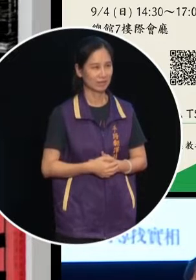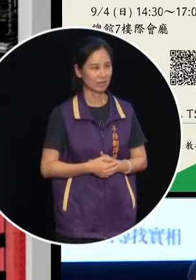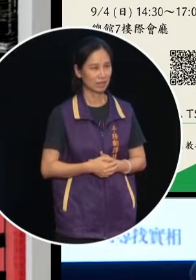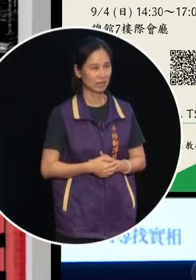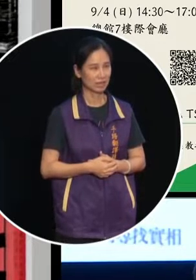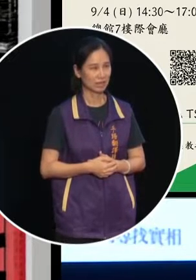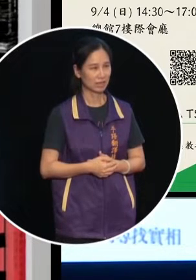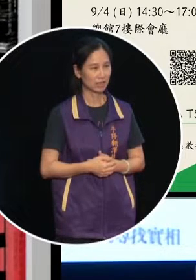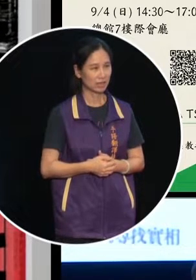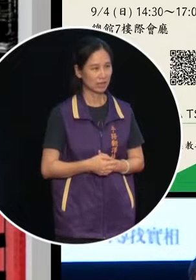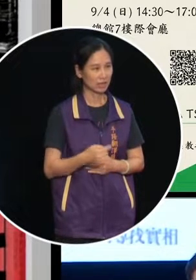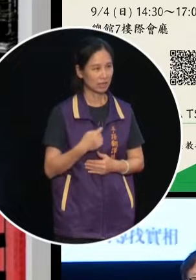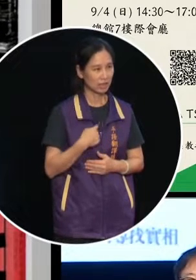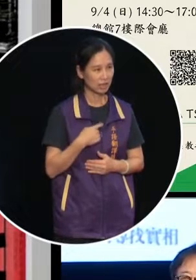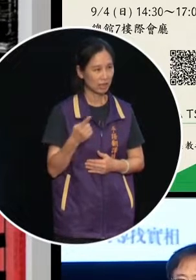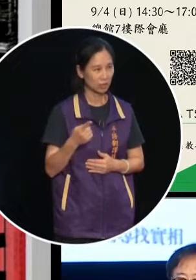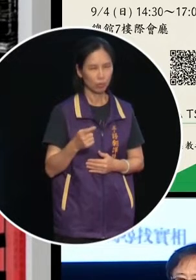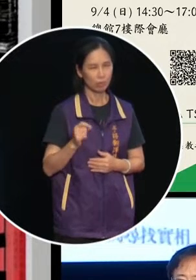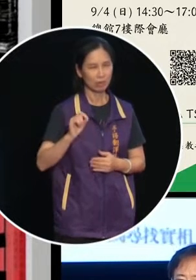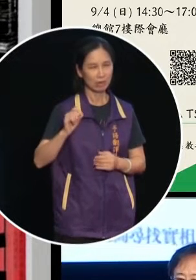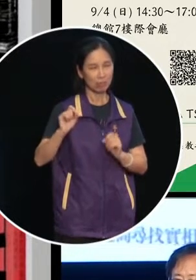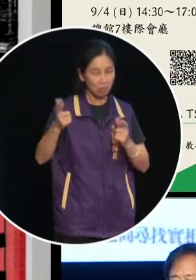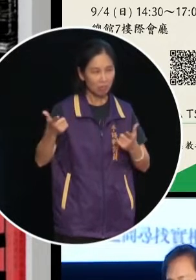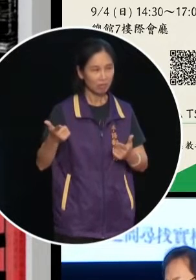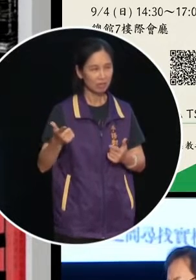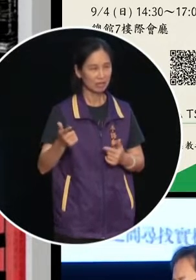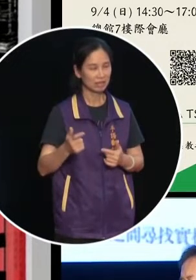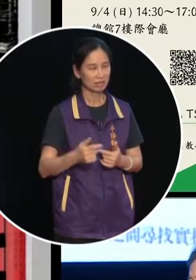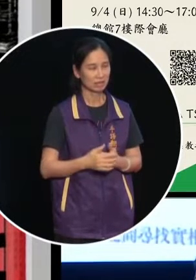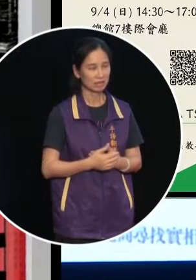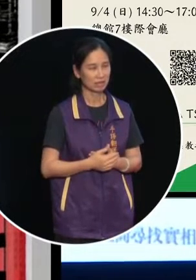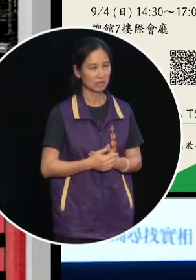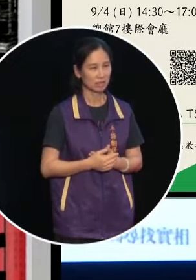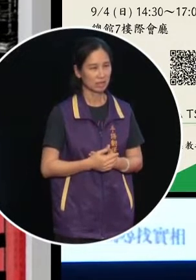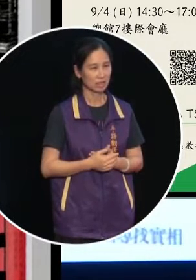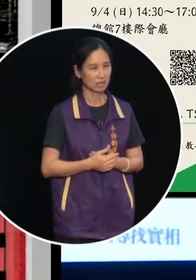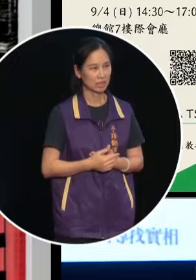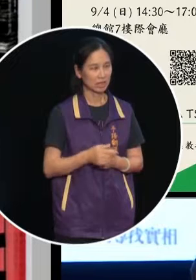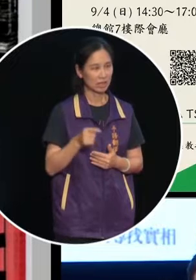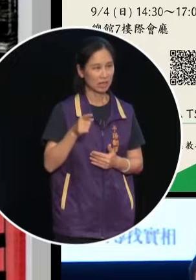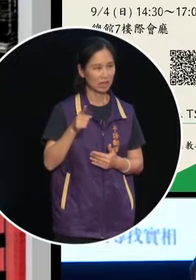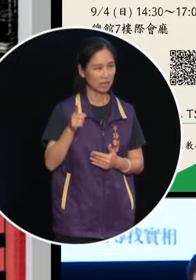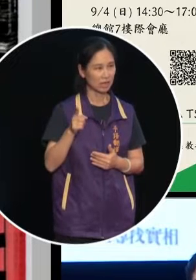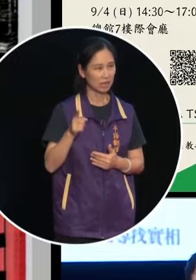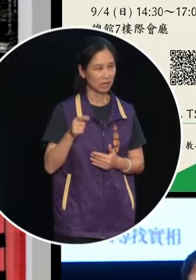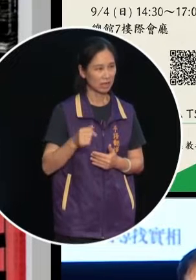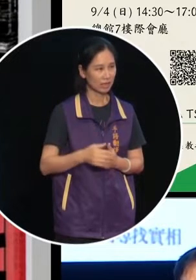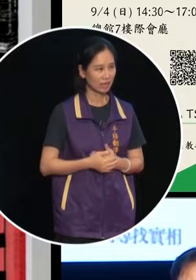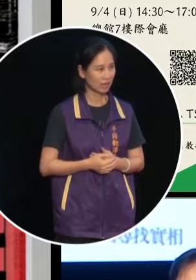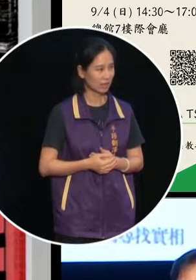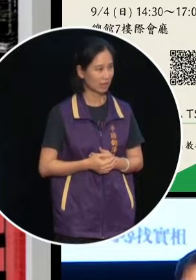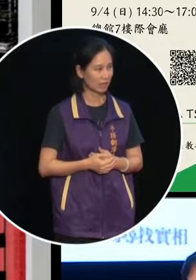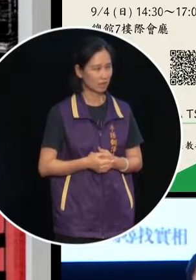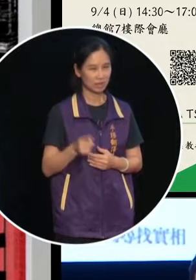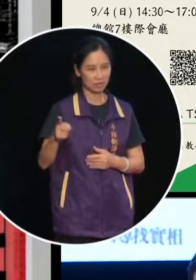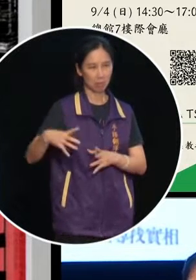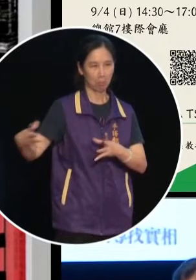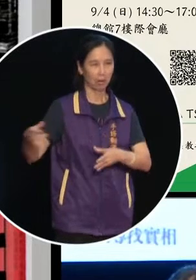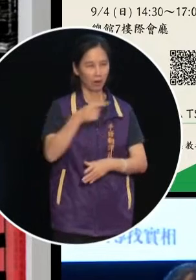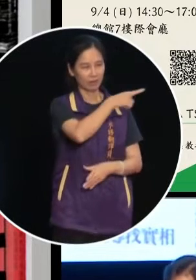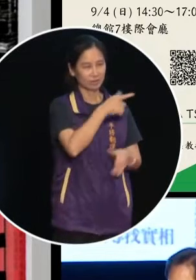不过我跟他的风格有点不一样嘛。他是没关系，反正